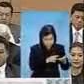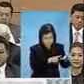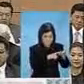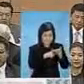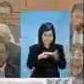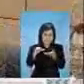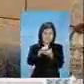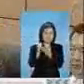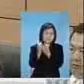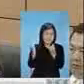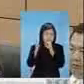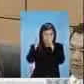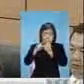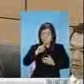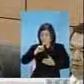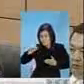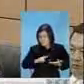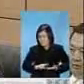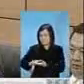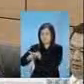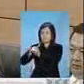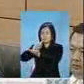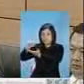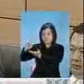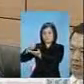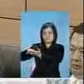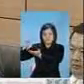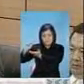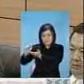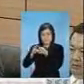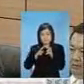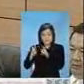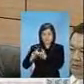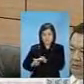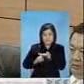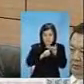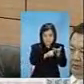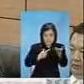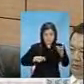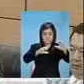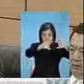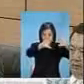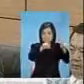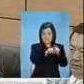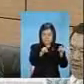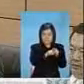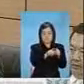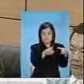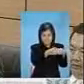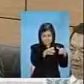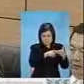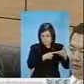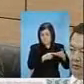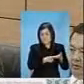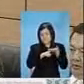ขมีคนไปยื่นศาลรัฐธรรมนูญทั้งยื่นผ่านอัยการแล้วก็มีพี่น้องกลุ่มหนึ่งแล้วครับไปยื่นโดยตรงต่อศ